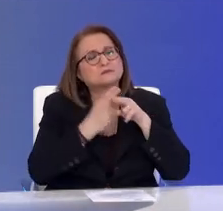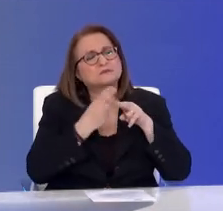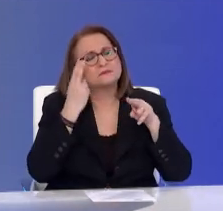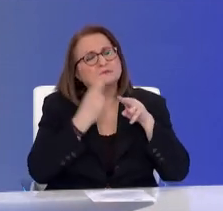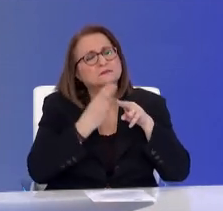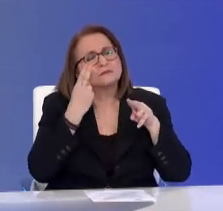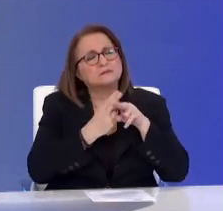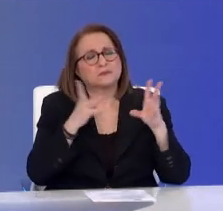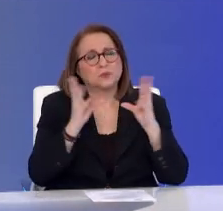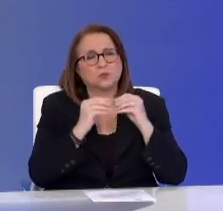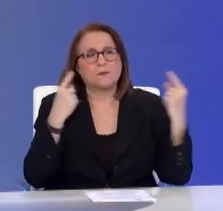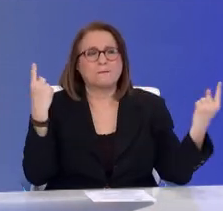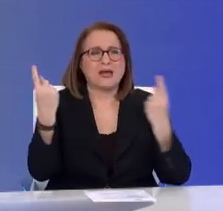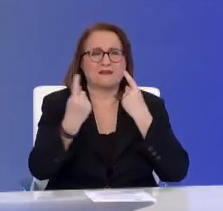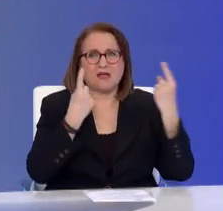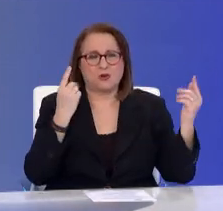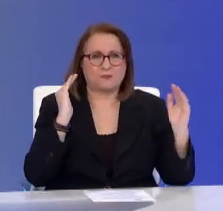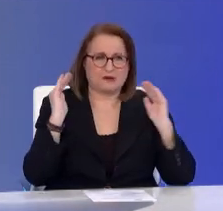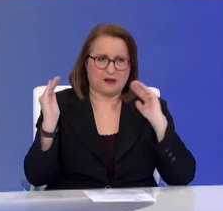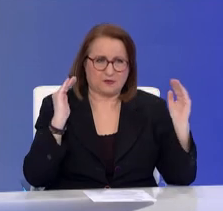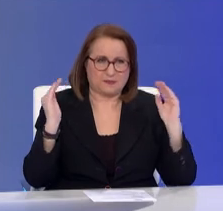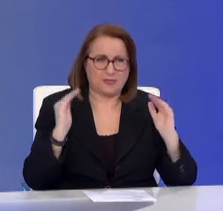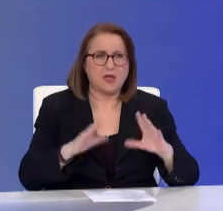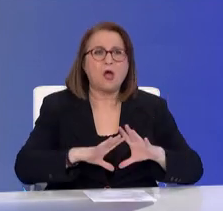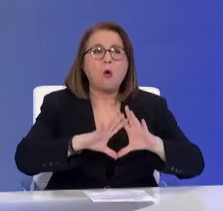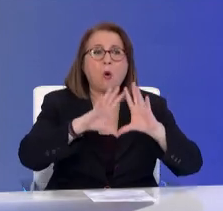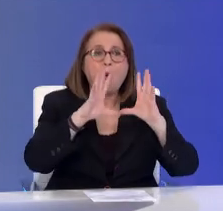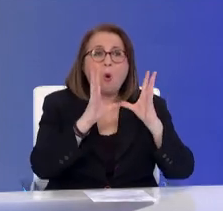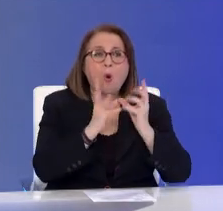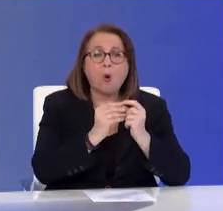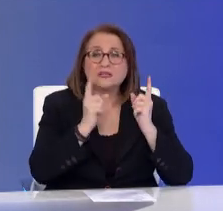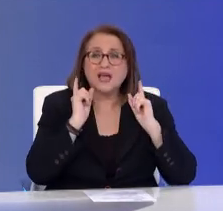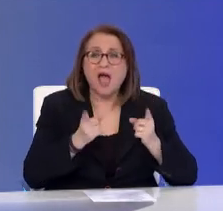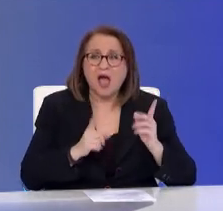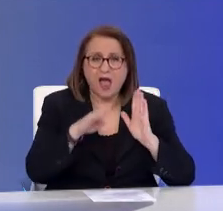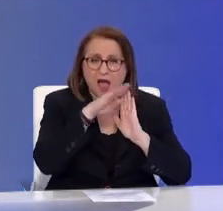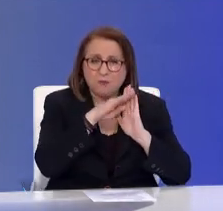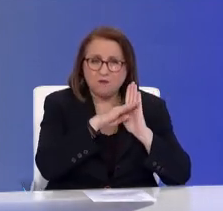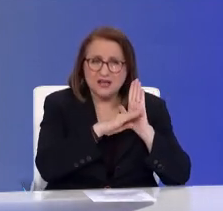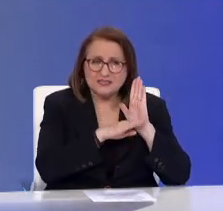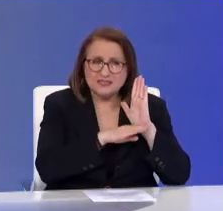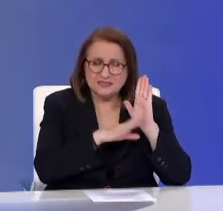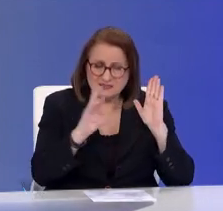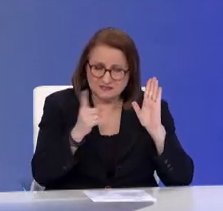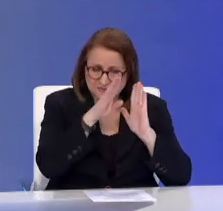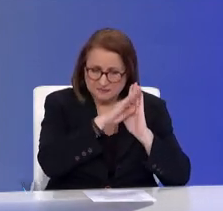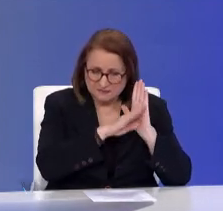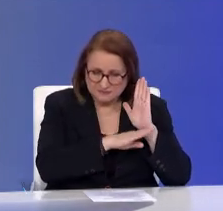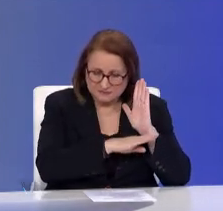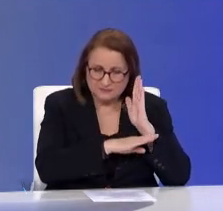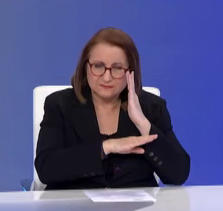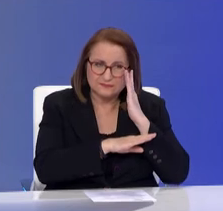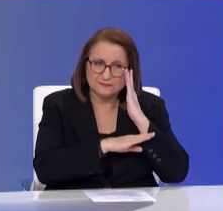την προστασία του περιβάλλοντος. Οι αποφάσεις που θα λάβουμε σύντομα για τον περιορισμό της άνοδου